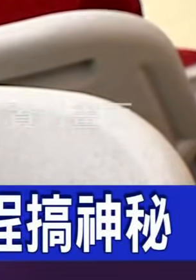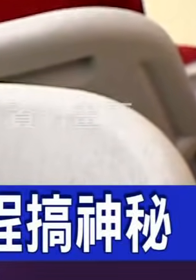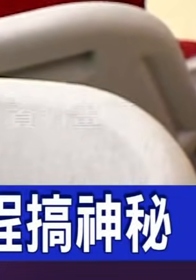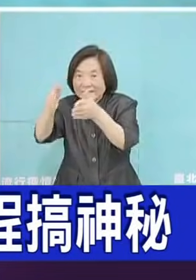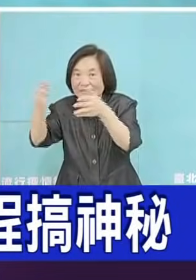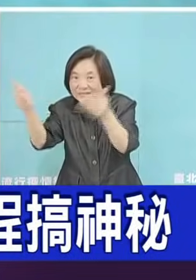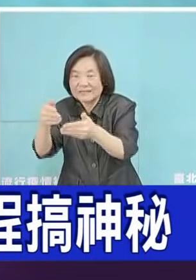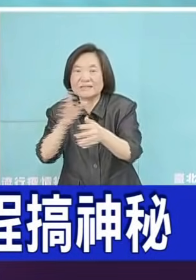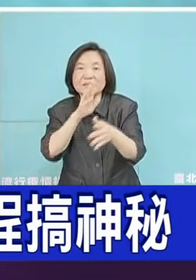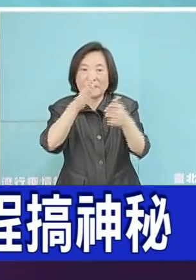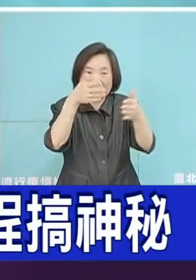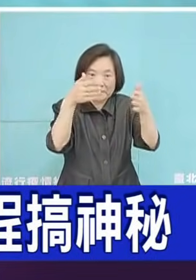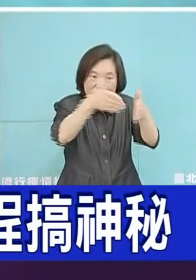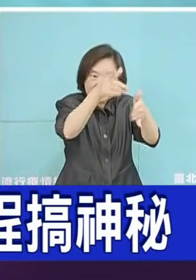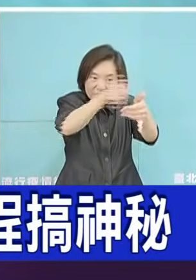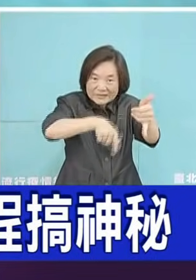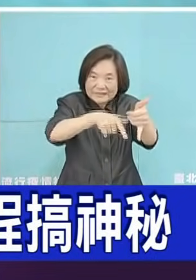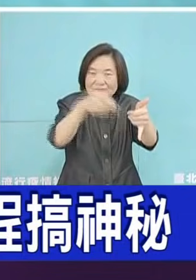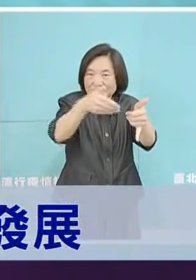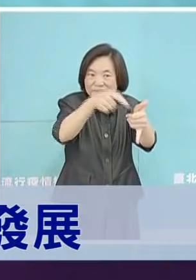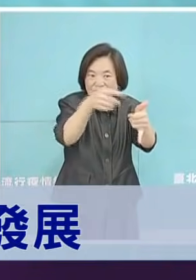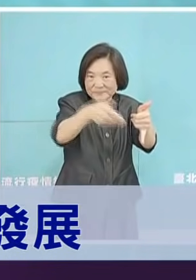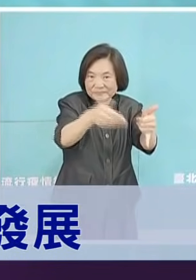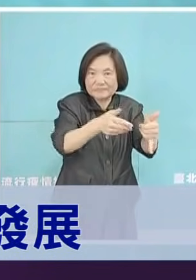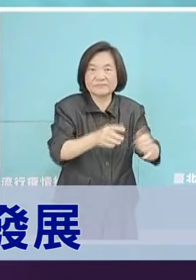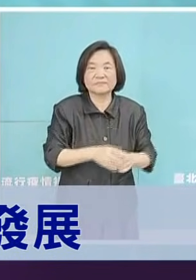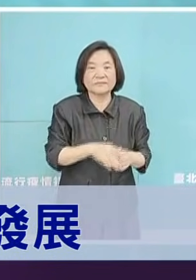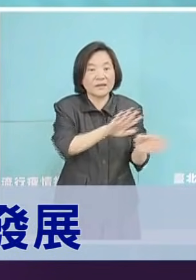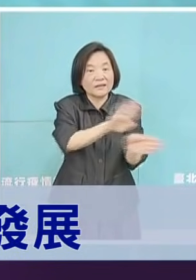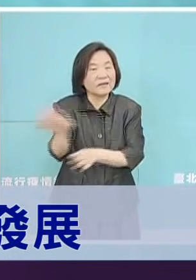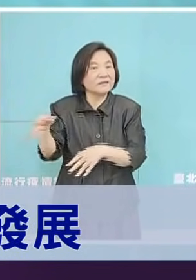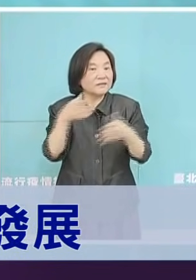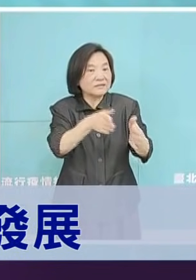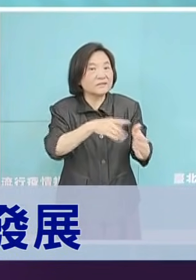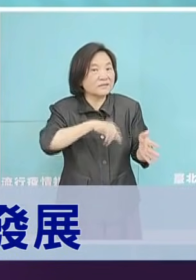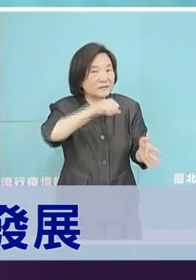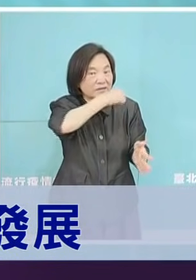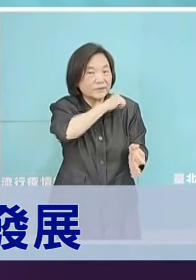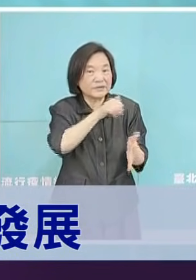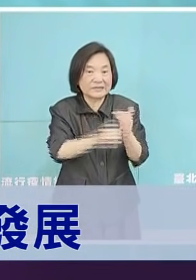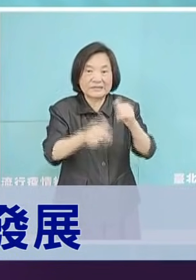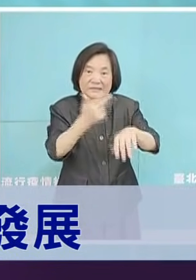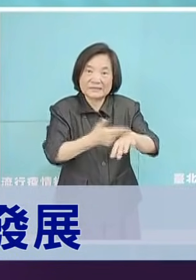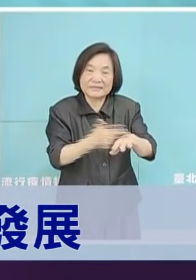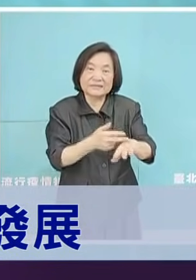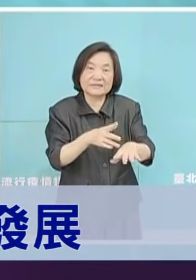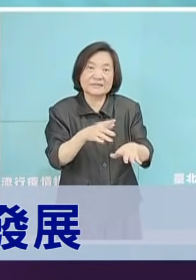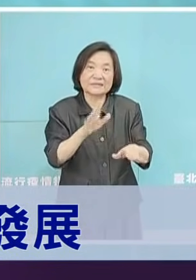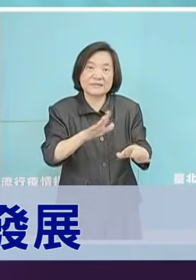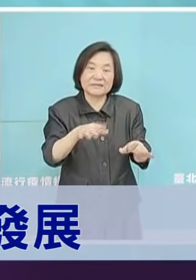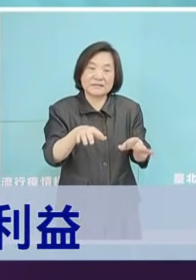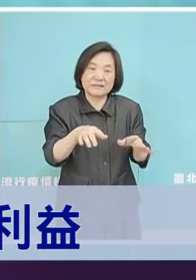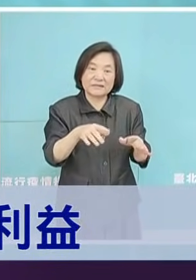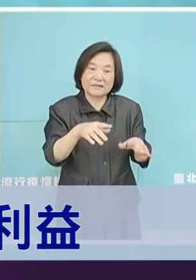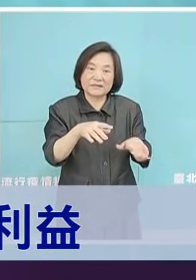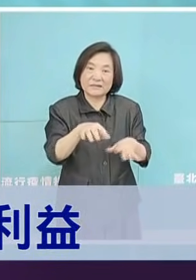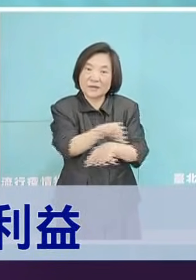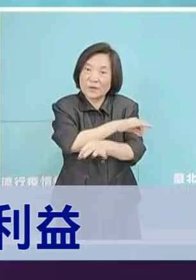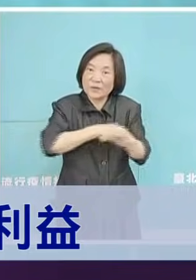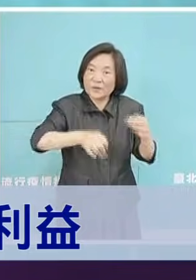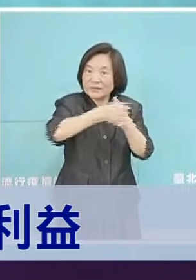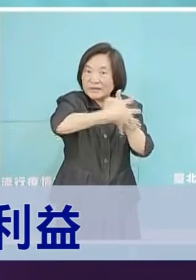再度开炮。 你是要扶植本岛生技产业的发展，还是整个台